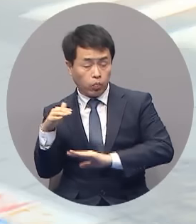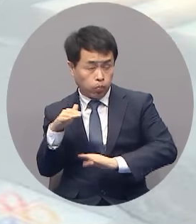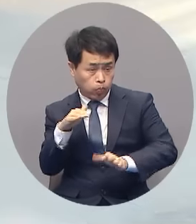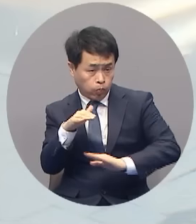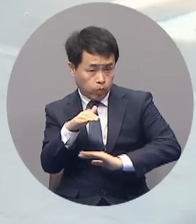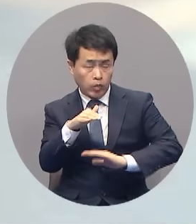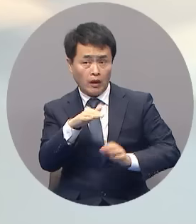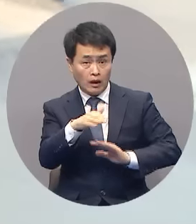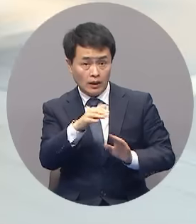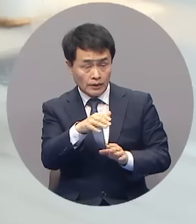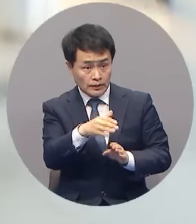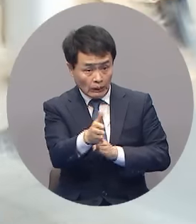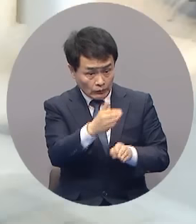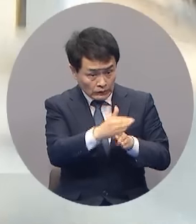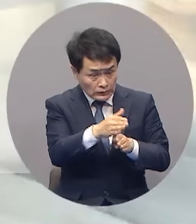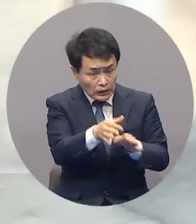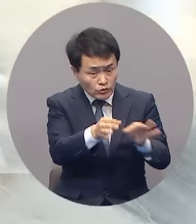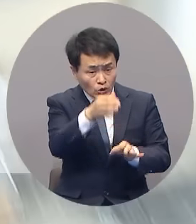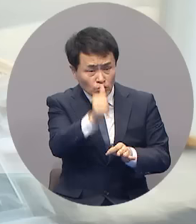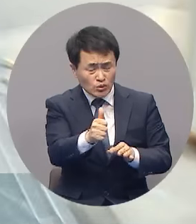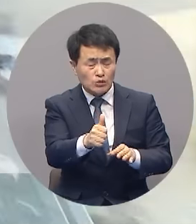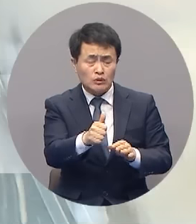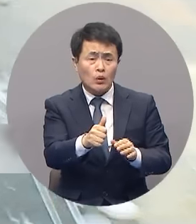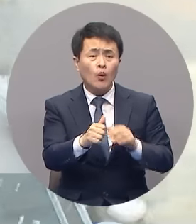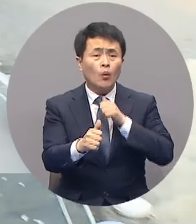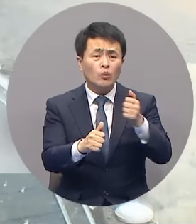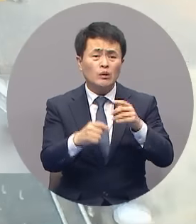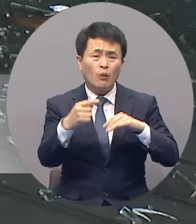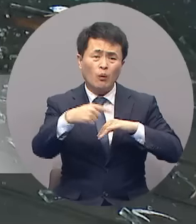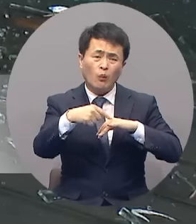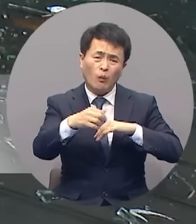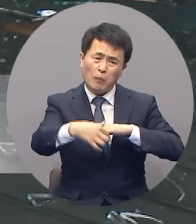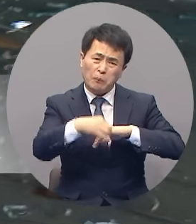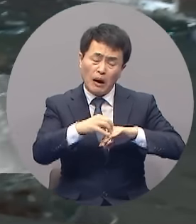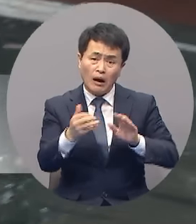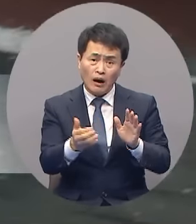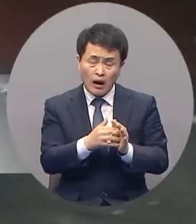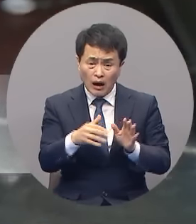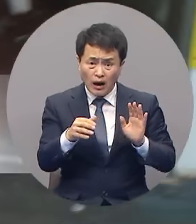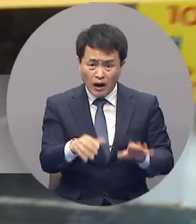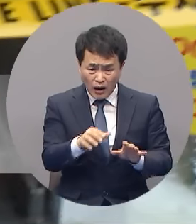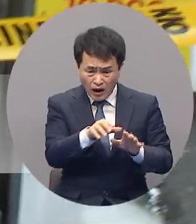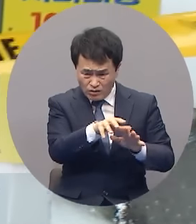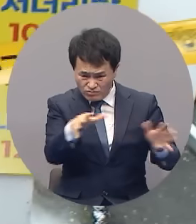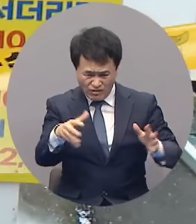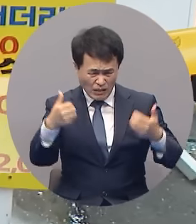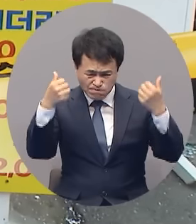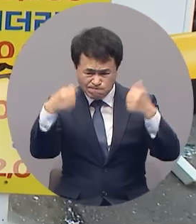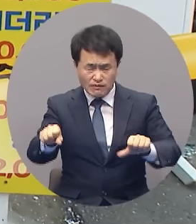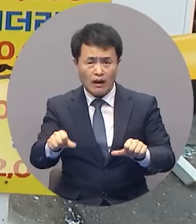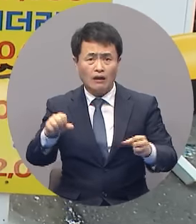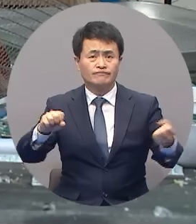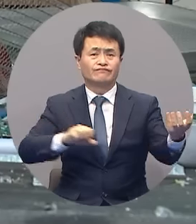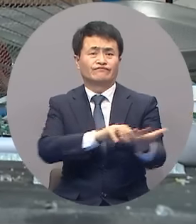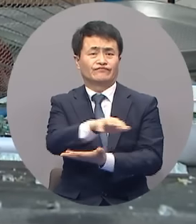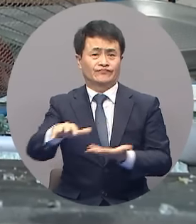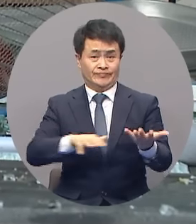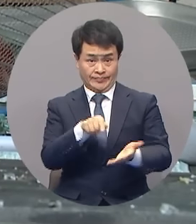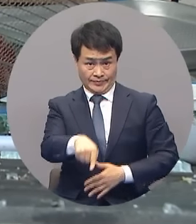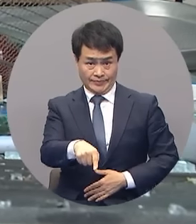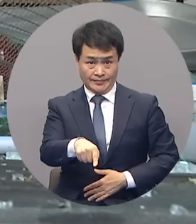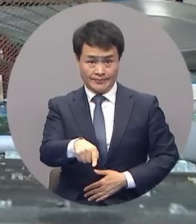이 사고로 횟집 주인 50대 남성이 손가락이 골절됐고 수조와 진열대 등이 부서진 가게는 아수라장이